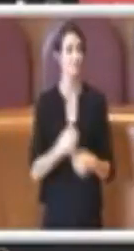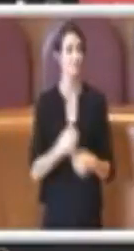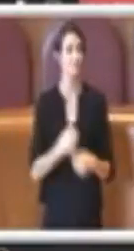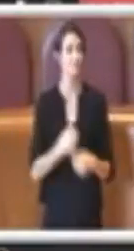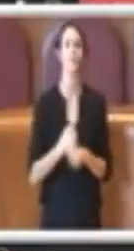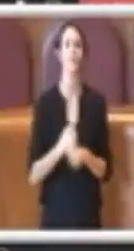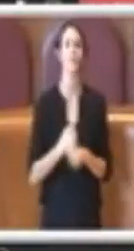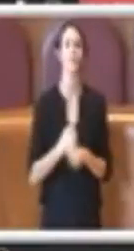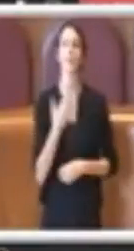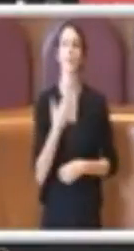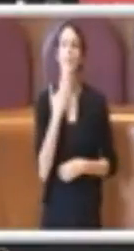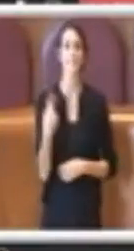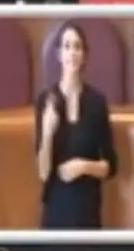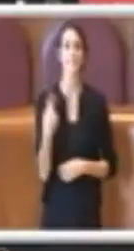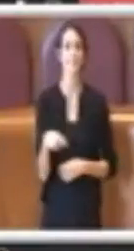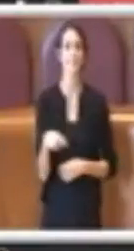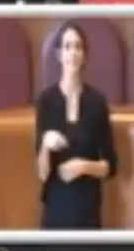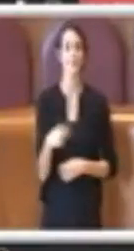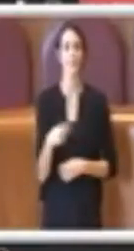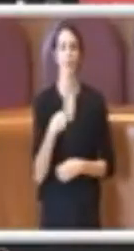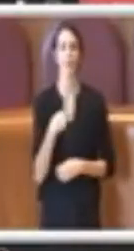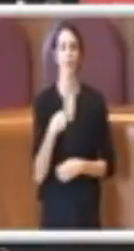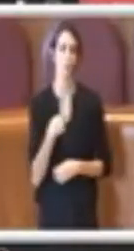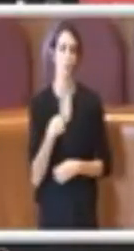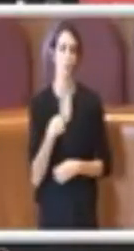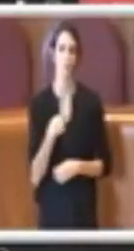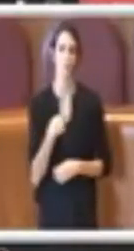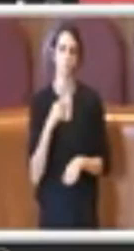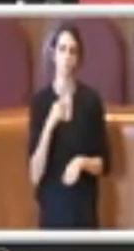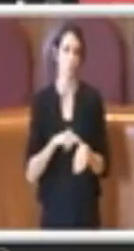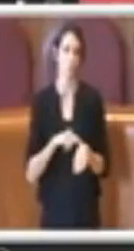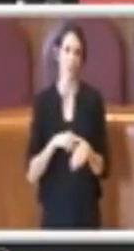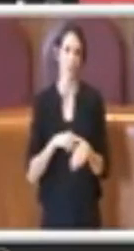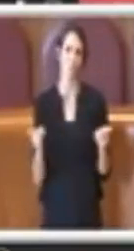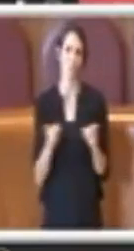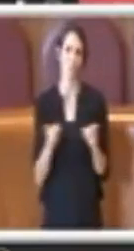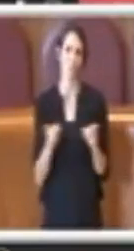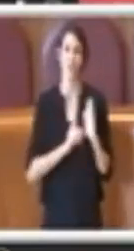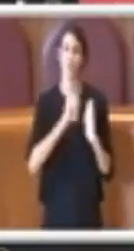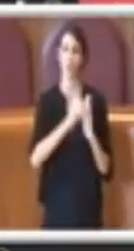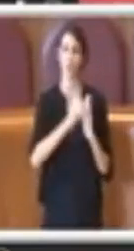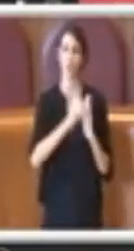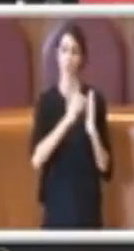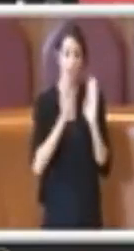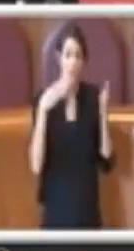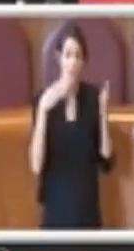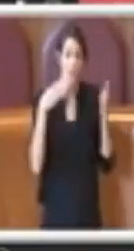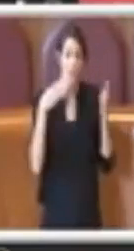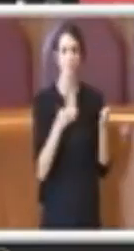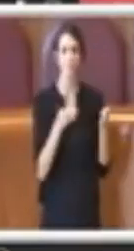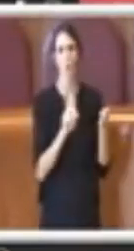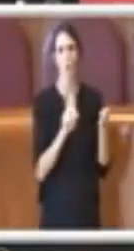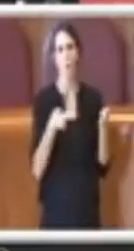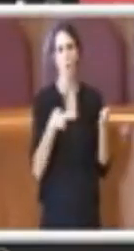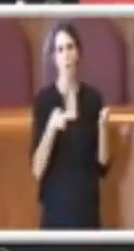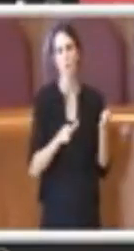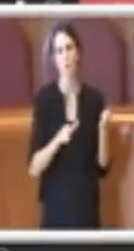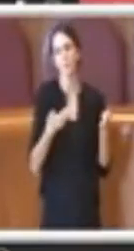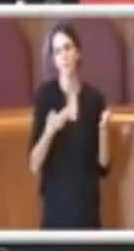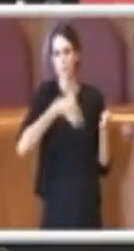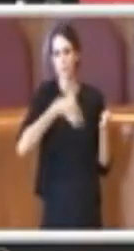Grazie Presidente, non mi soffermerò più di tanto sulla delibera perché è stata già spiegata